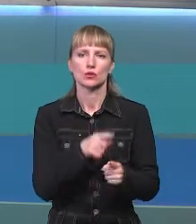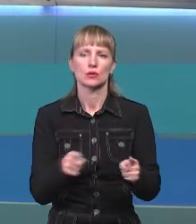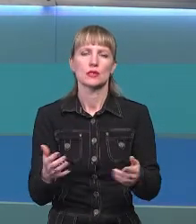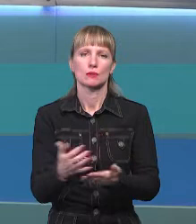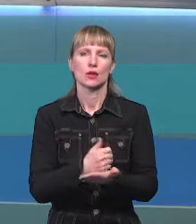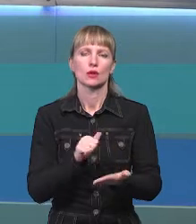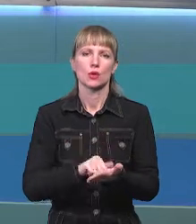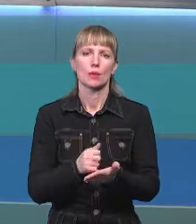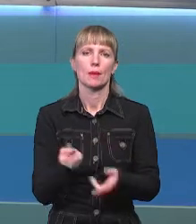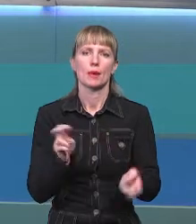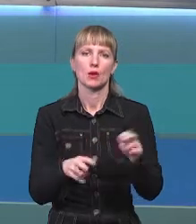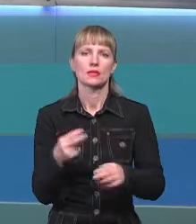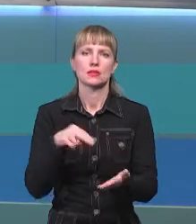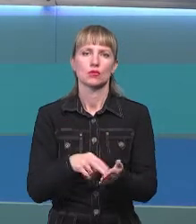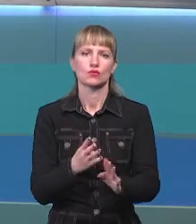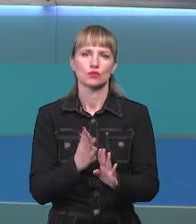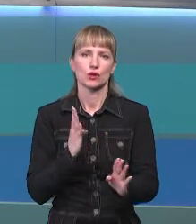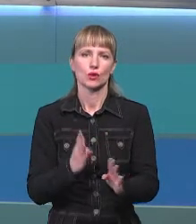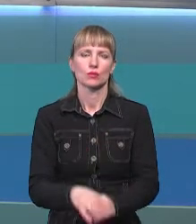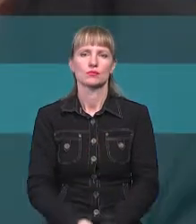збираючи документи, приходять і стають в чергу.